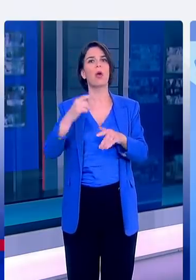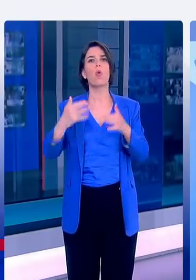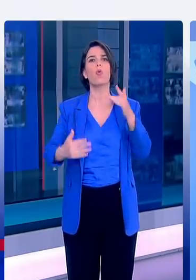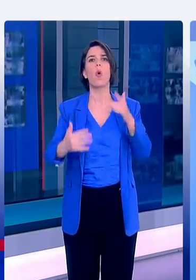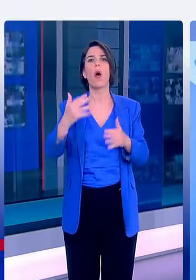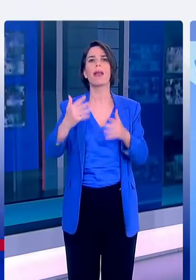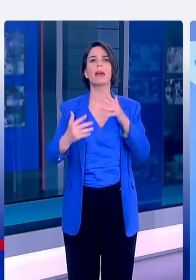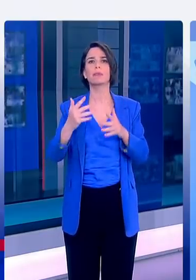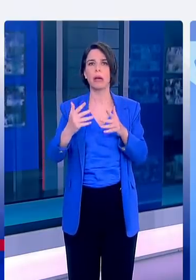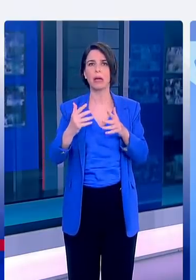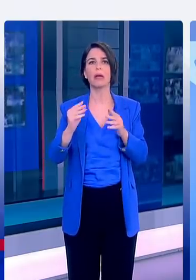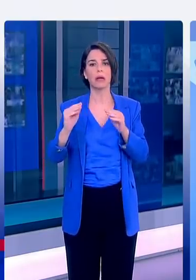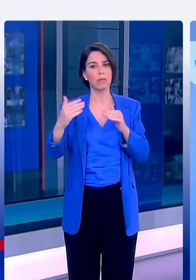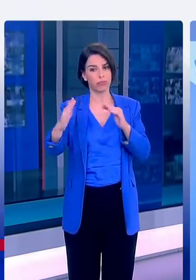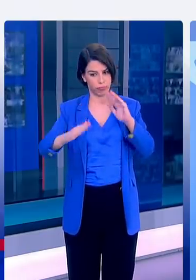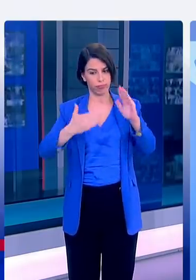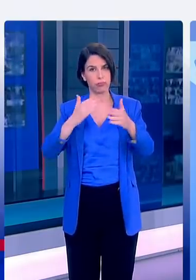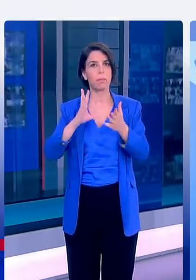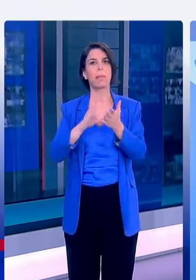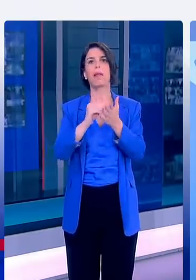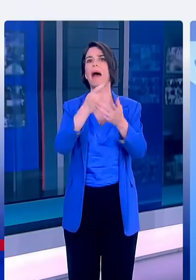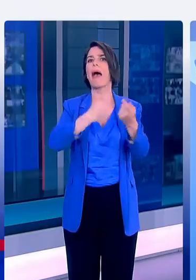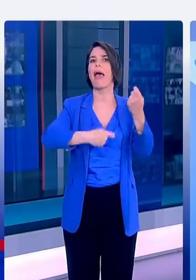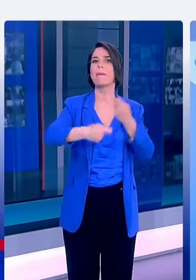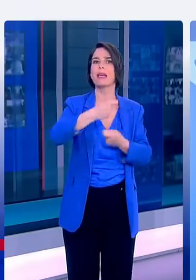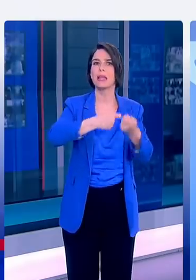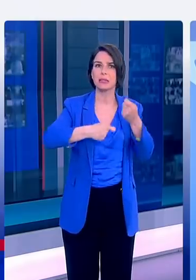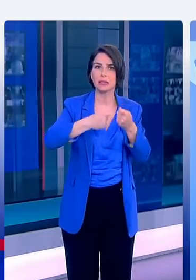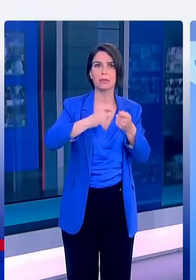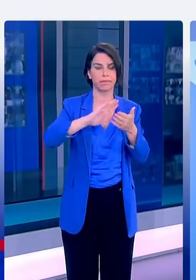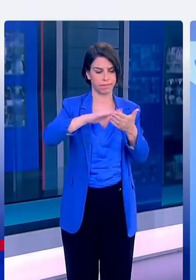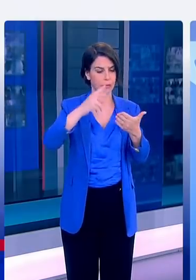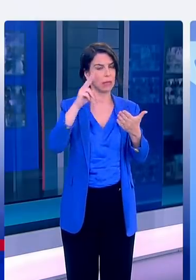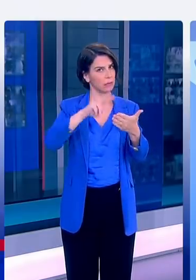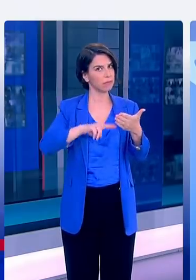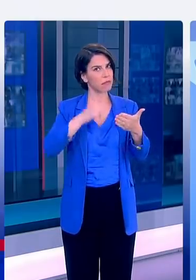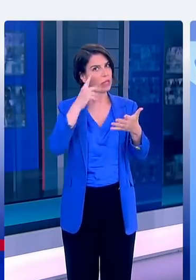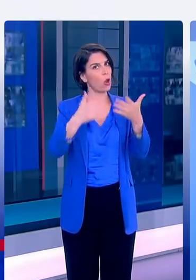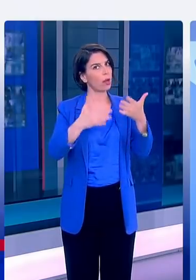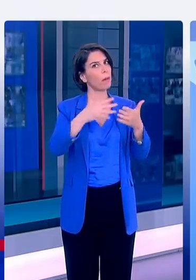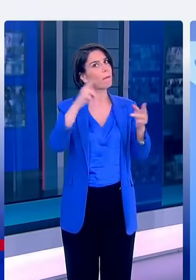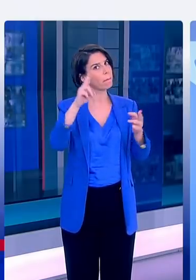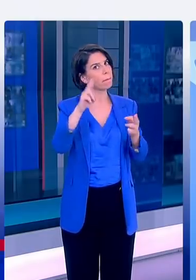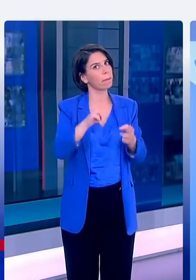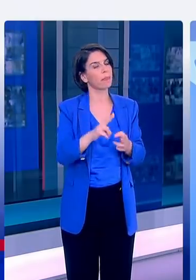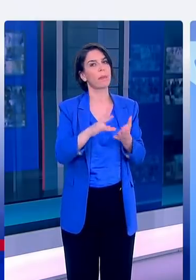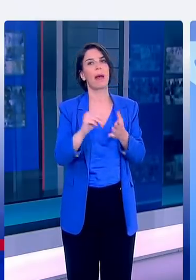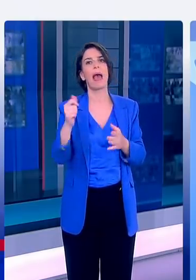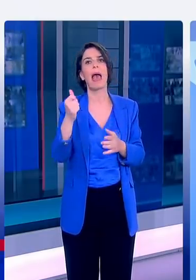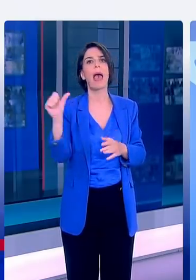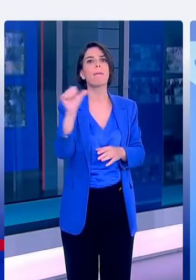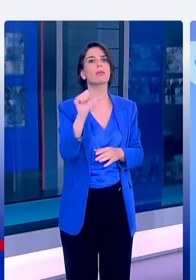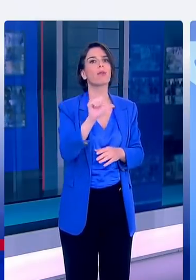οποίοι έρχονται, ειδικά οι λογαριασμοί στις επιχειρήσεις οι οποίες έρχονται και σε μηνιαία βάση, είναι αισθητά μειωμένοι. Οι επιστροφές ήδη